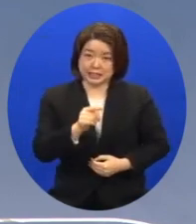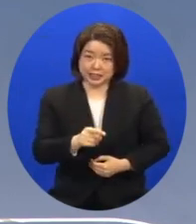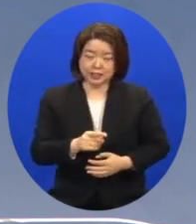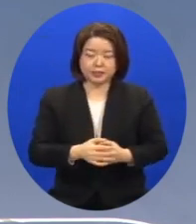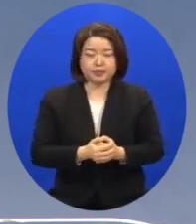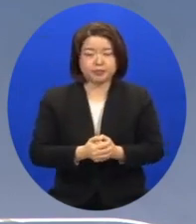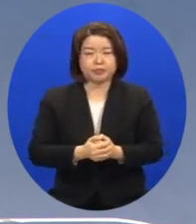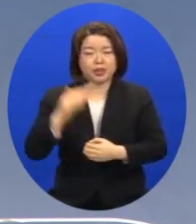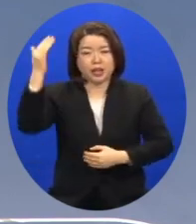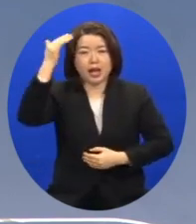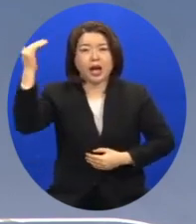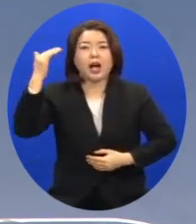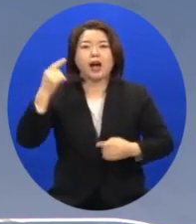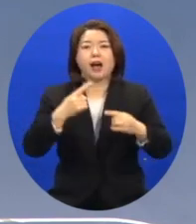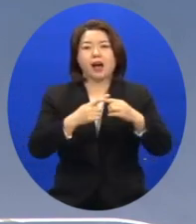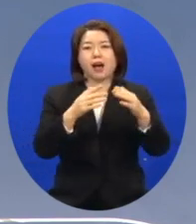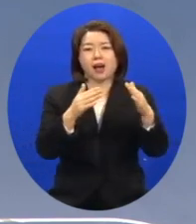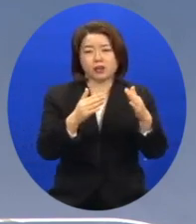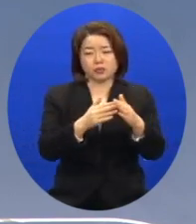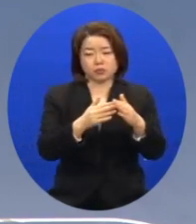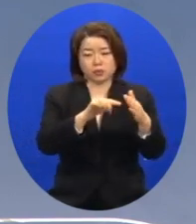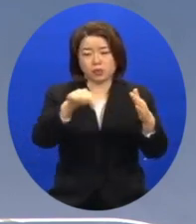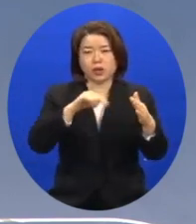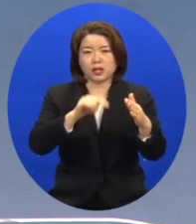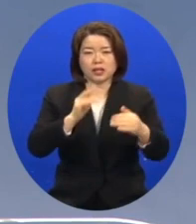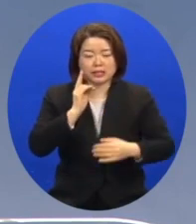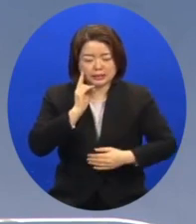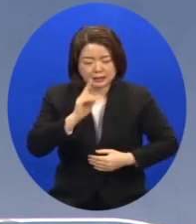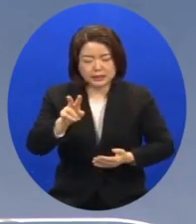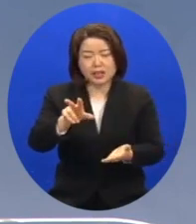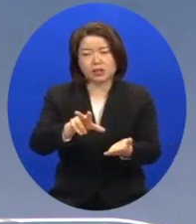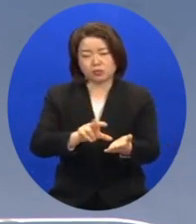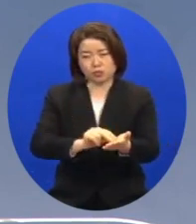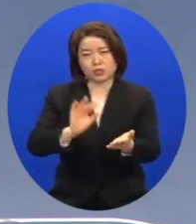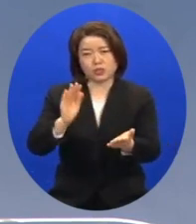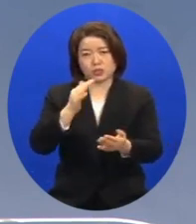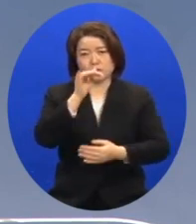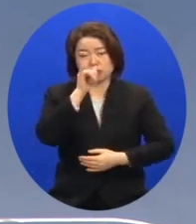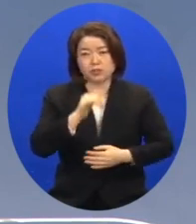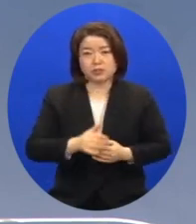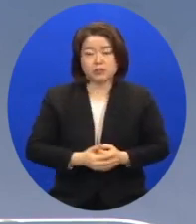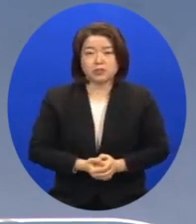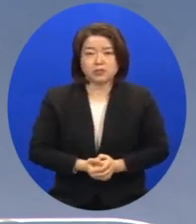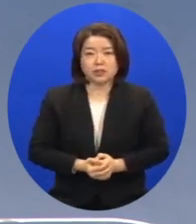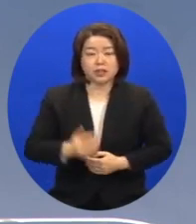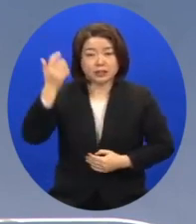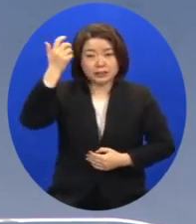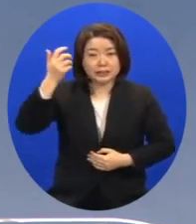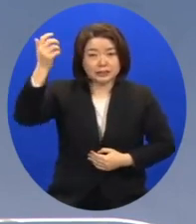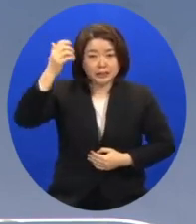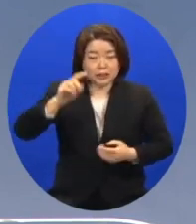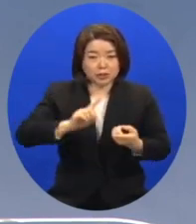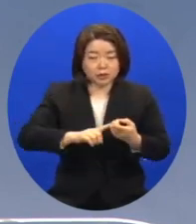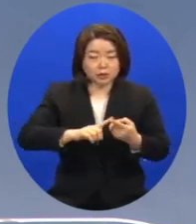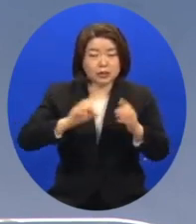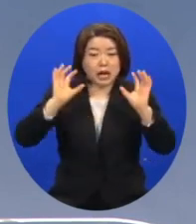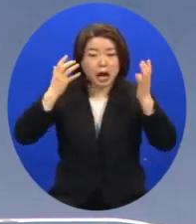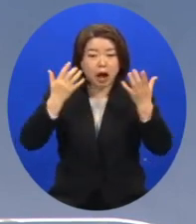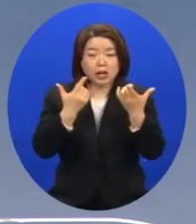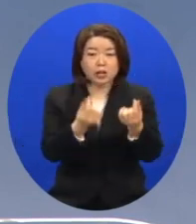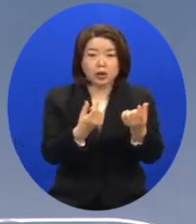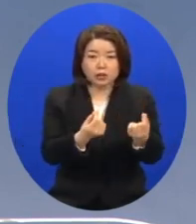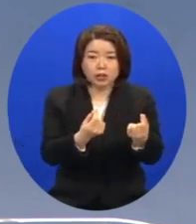한국교회에 심각한 문제가 되어 있는 것입니다 영적으로 는 어린 앤데 맡고 있는